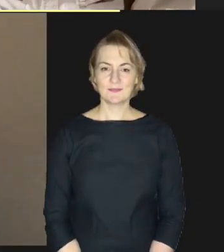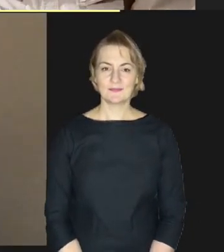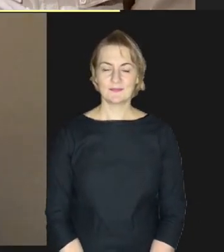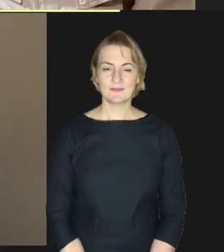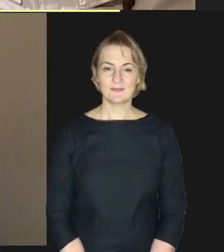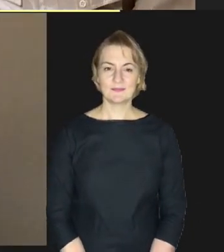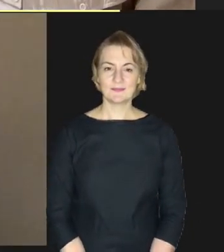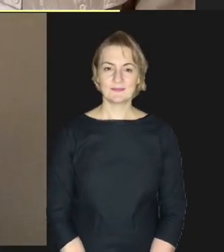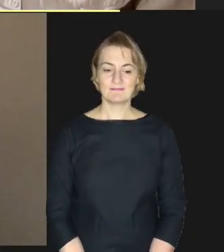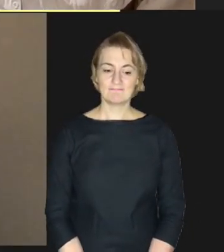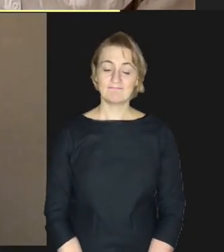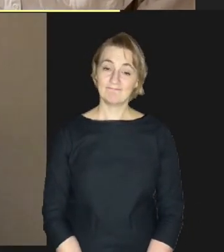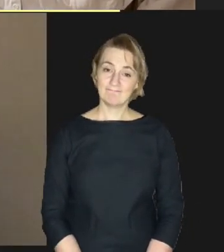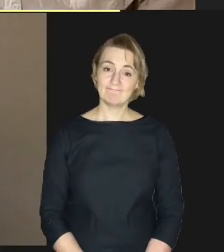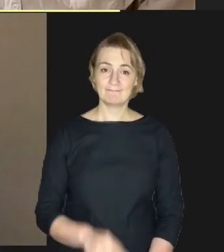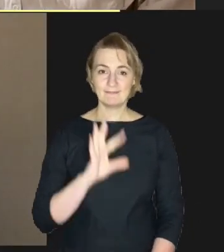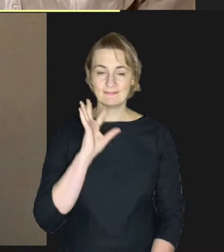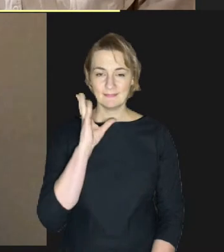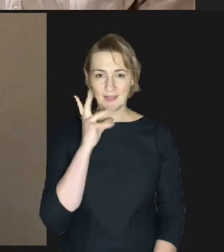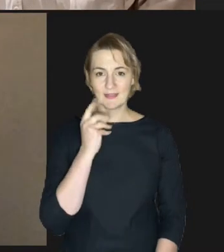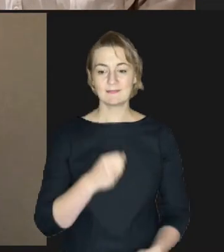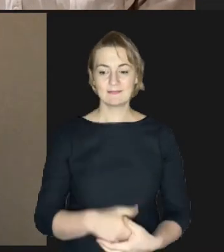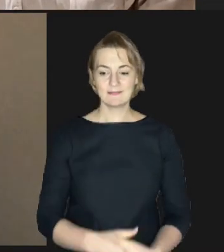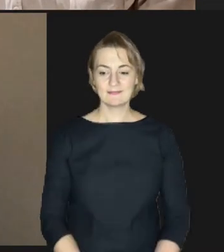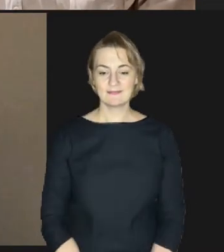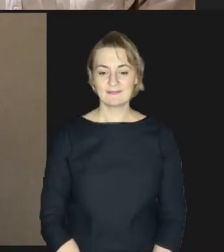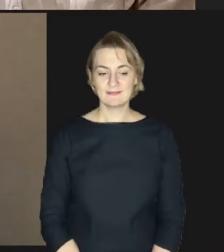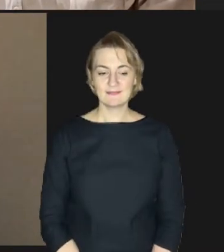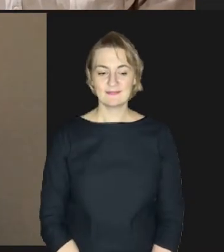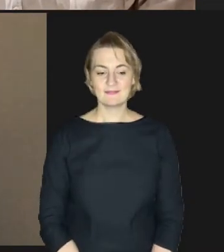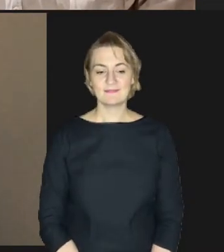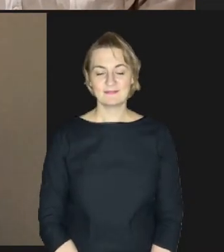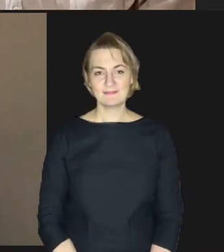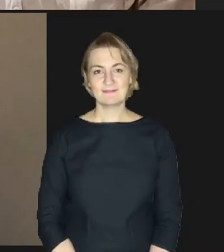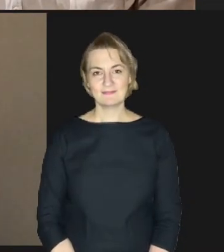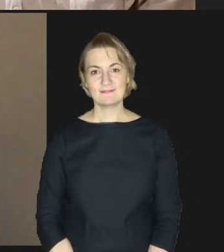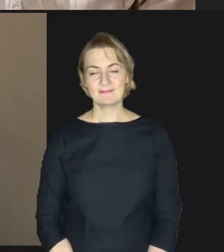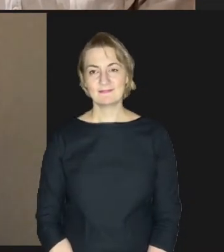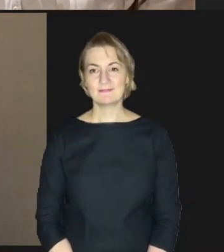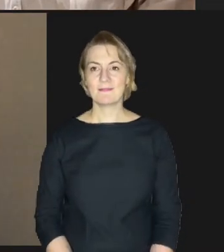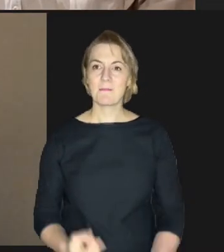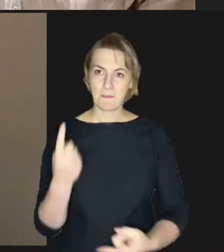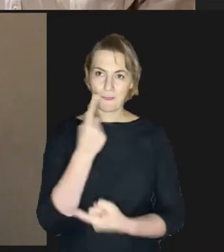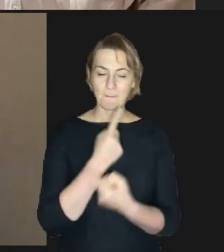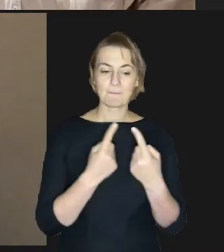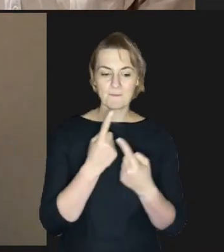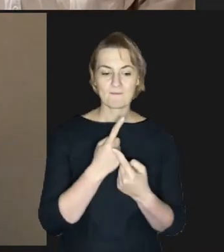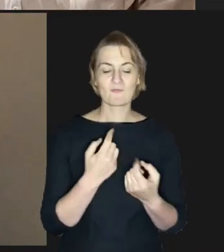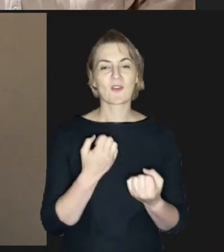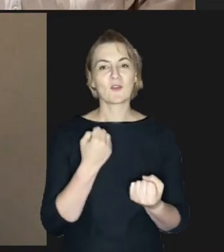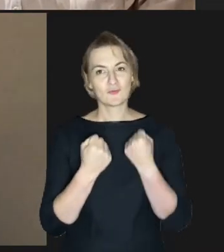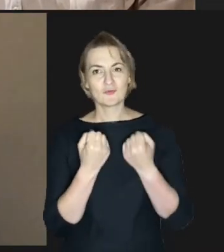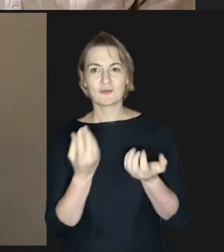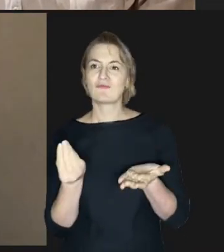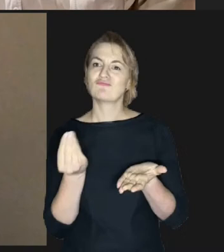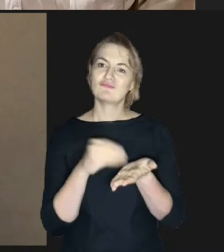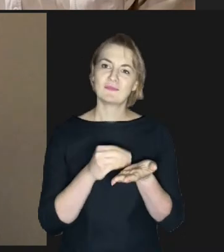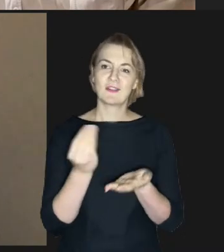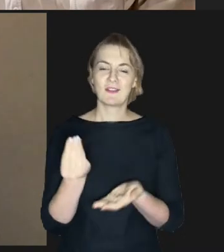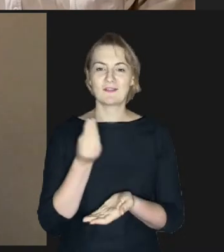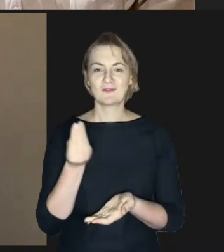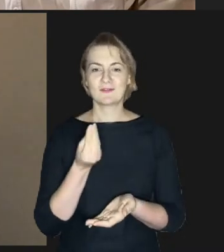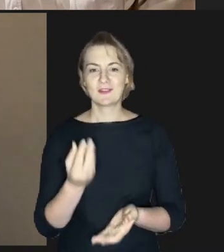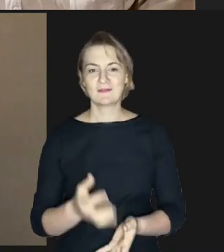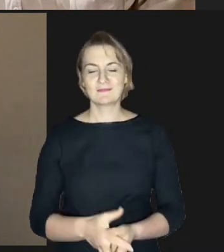No, pięknie. Piotrze? No, myślę, że trudno będzie coś jeszcze